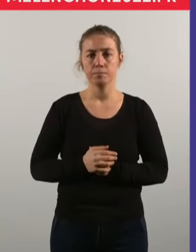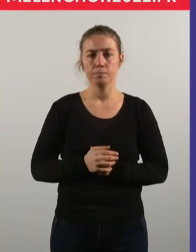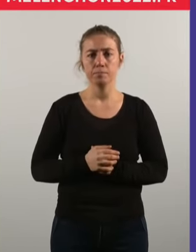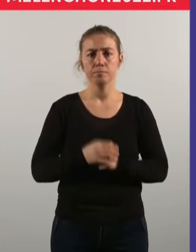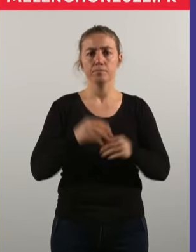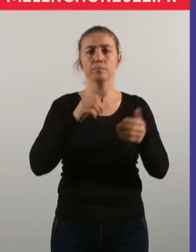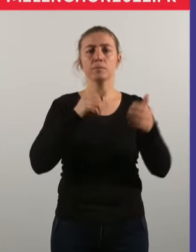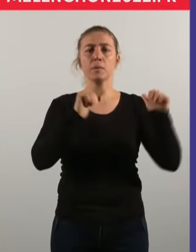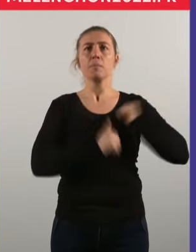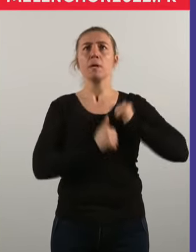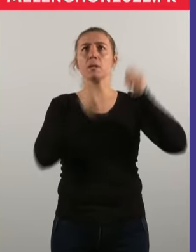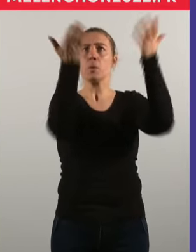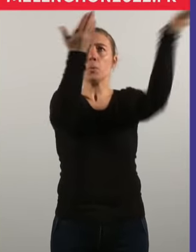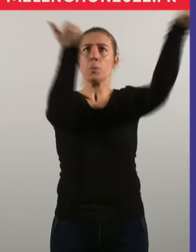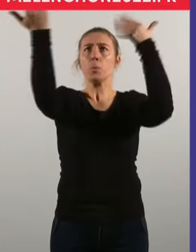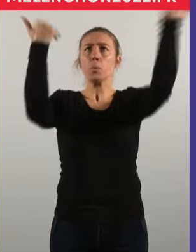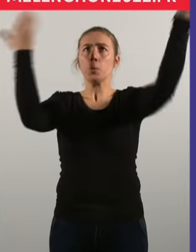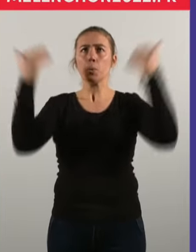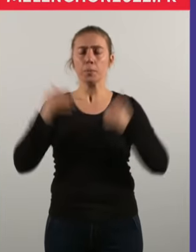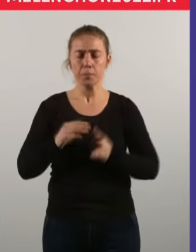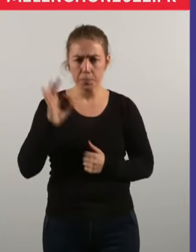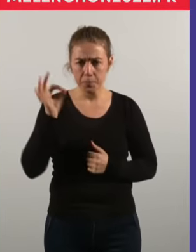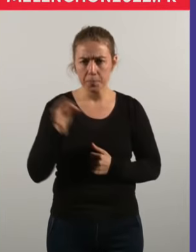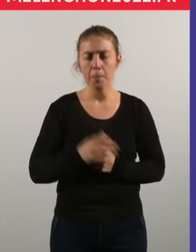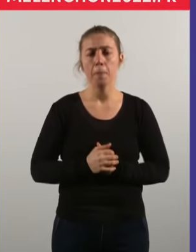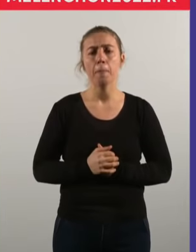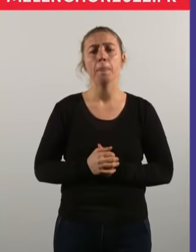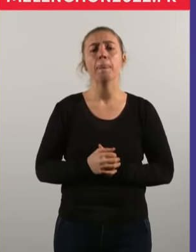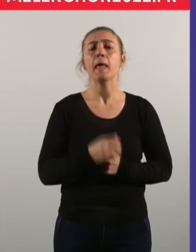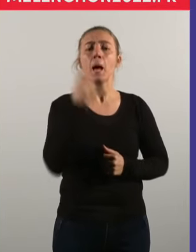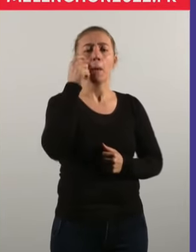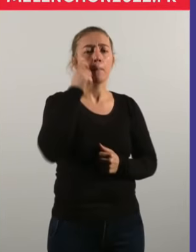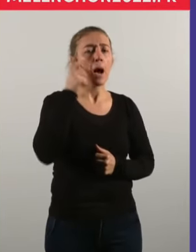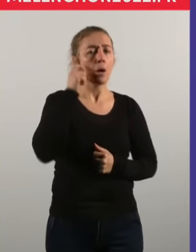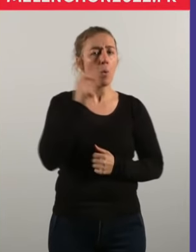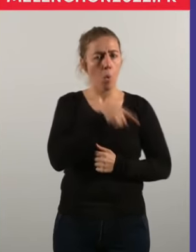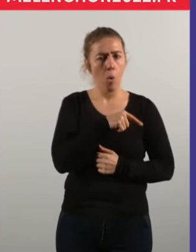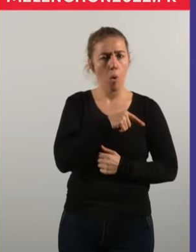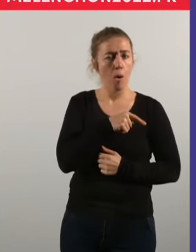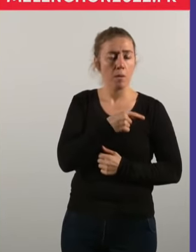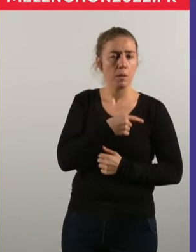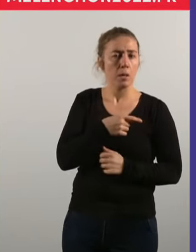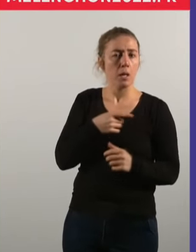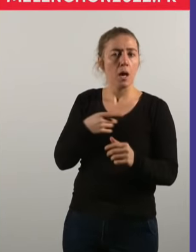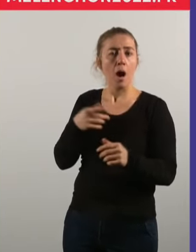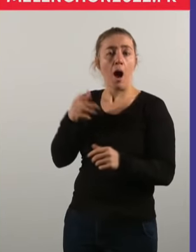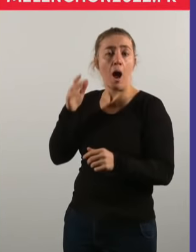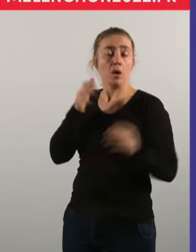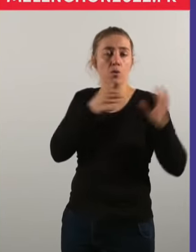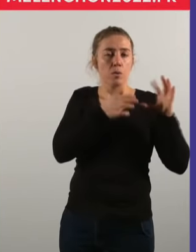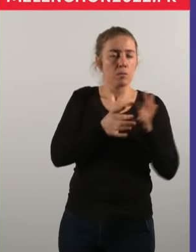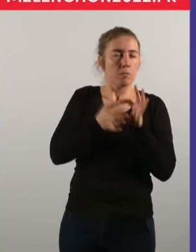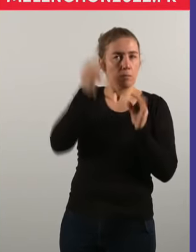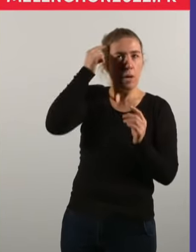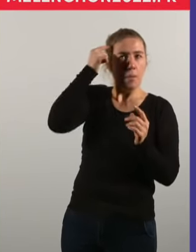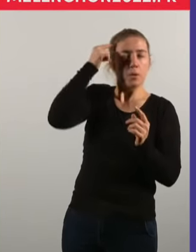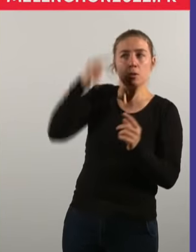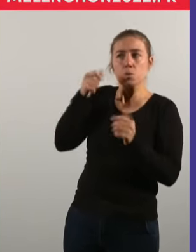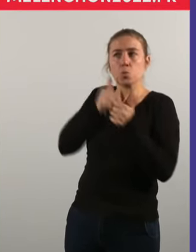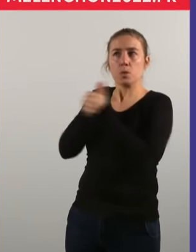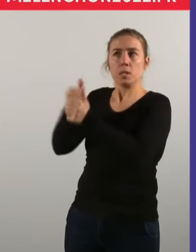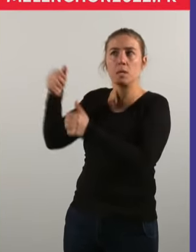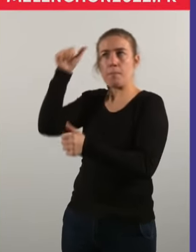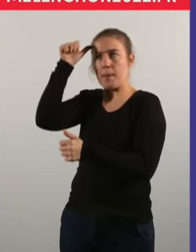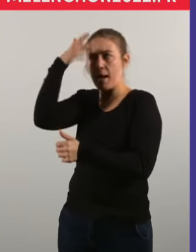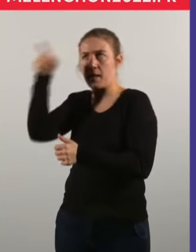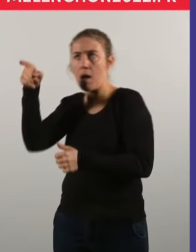erreur terrible quand, à la suite des États-Unis d'Amérique qui en avaient d'abord décidé le principe, il a créé